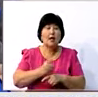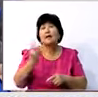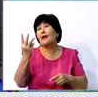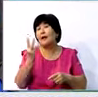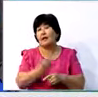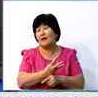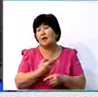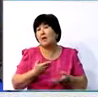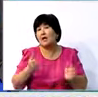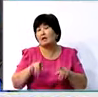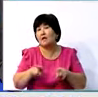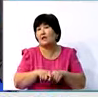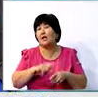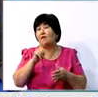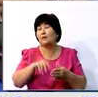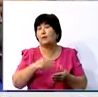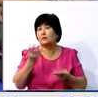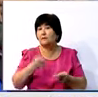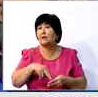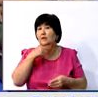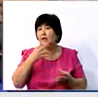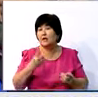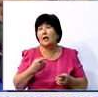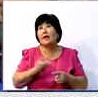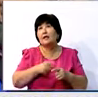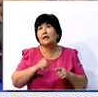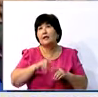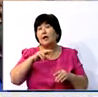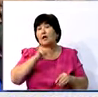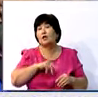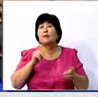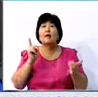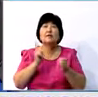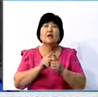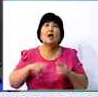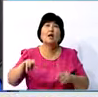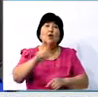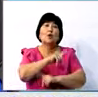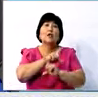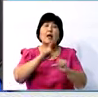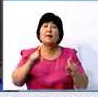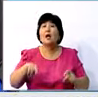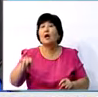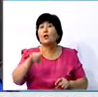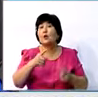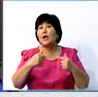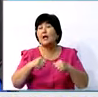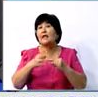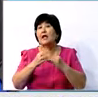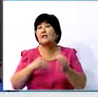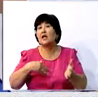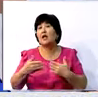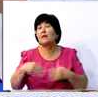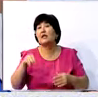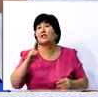третье, мы не оставим данный вопрос без внимания. Такие же погрешности в работе встречаются в районной поликлинике, в районных отделах земельных отношений